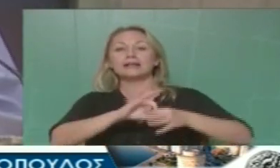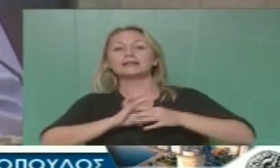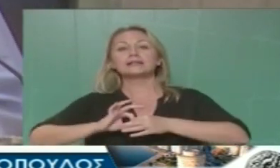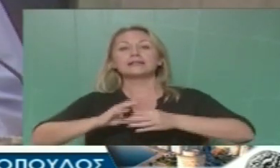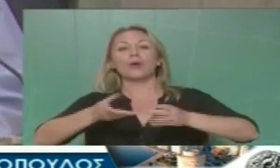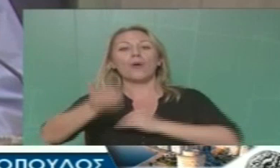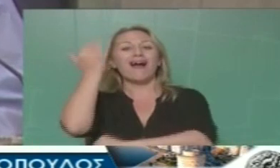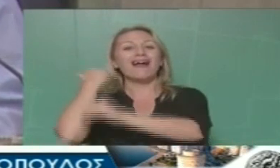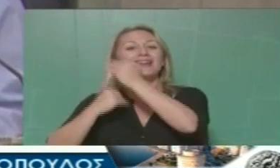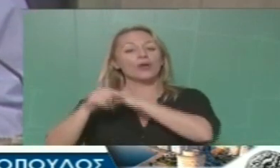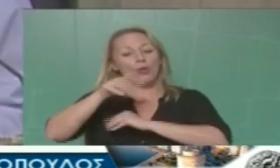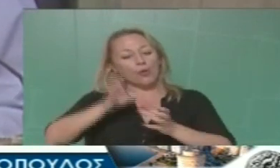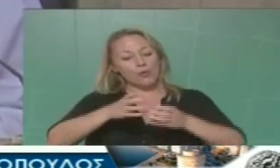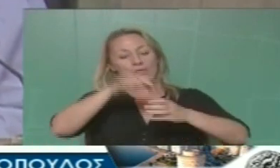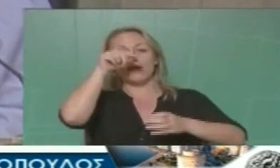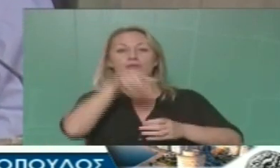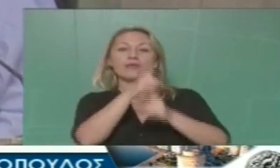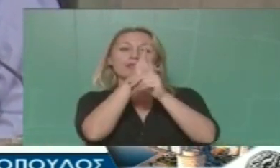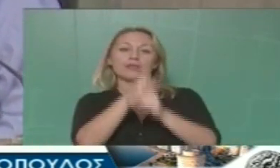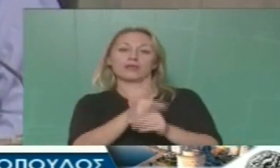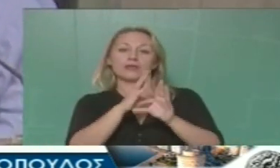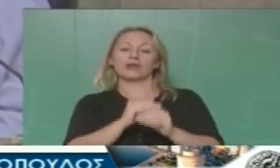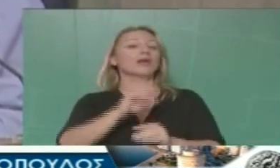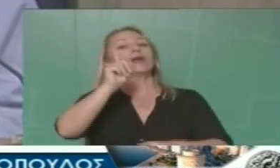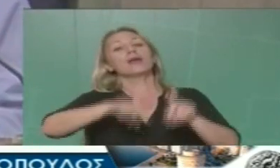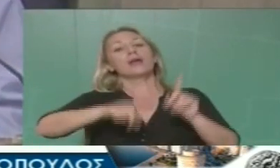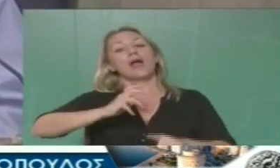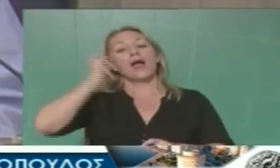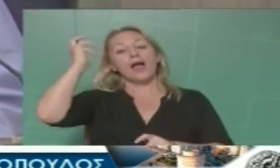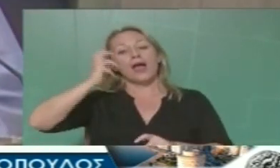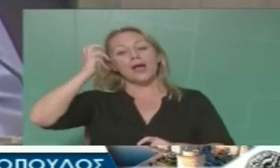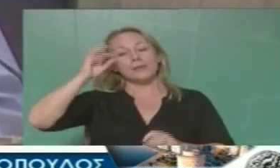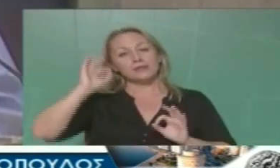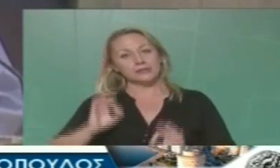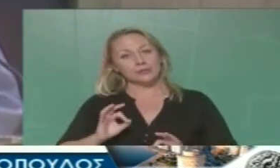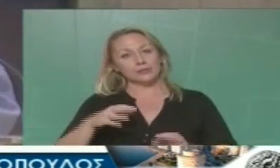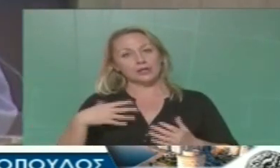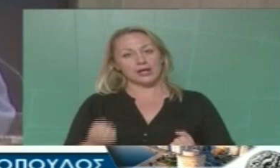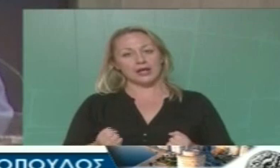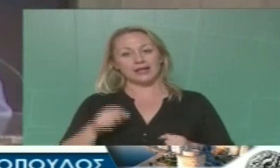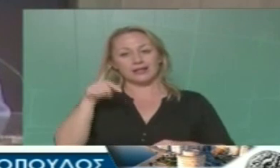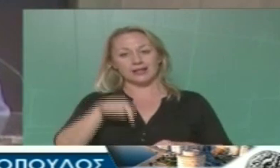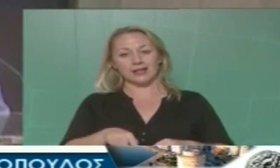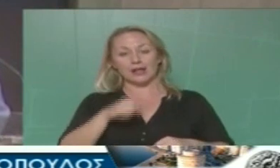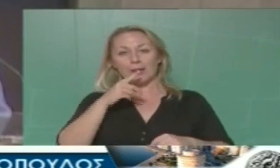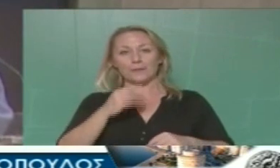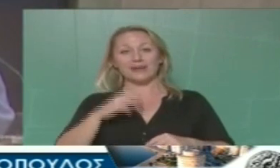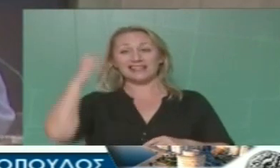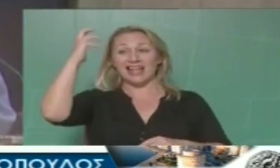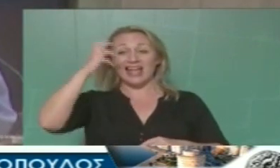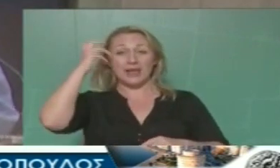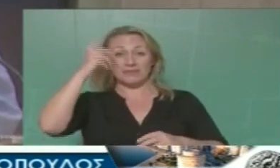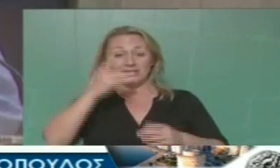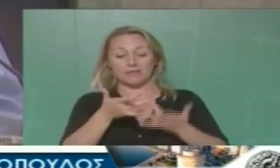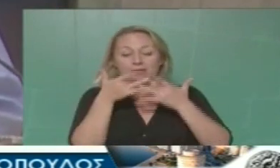Αρχαιολόγων. Και αν κάποιοι από τους επιστήμονες, πολλοί καταλαβαίνουν, δραπετεύουν από την επιστημονική